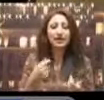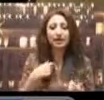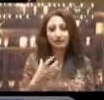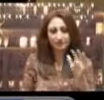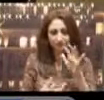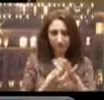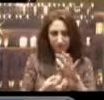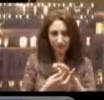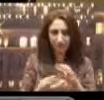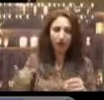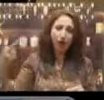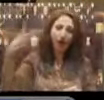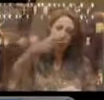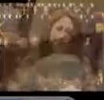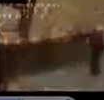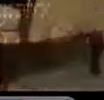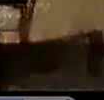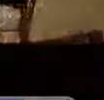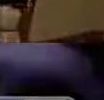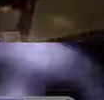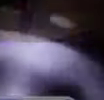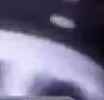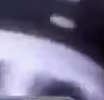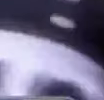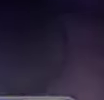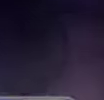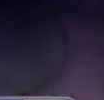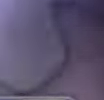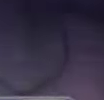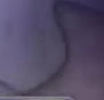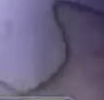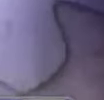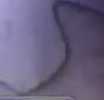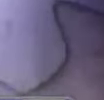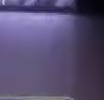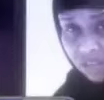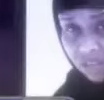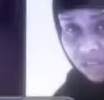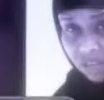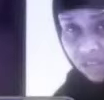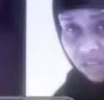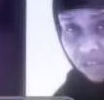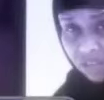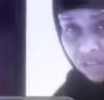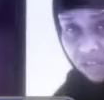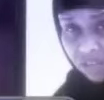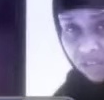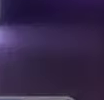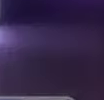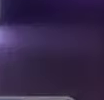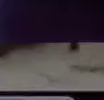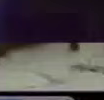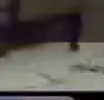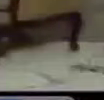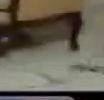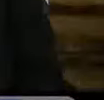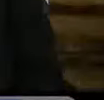خلينا بعد الفاصل، ايه رايك؟ ناخد فاصل، يلا فاصل.